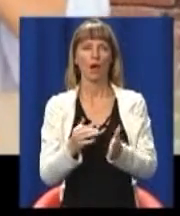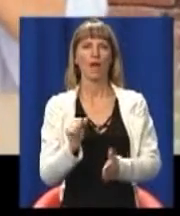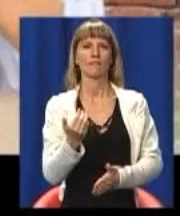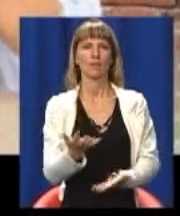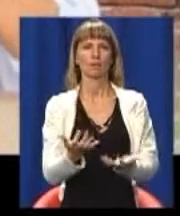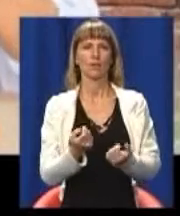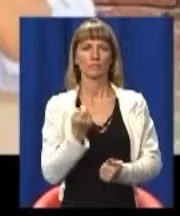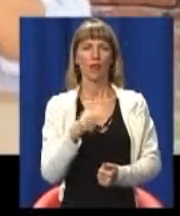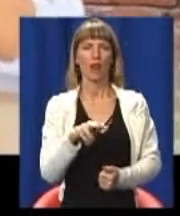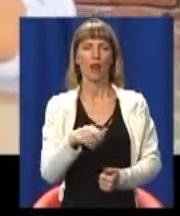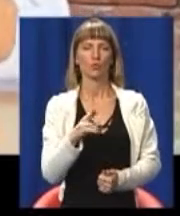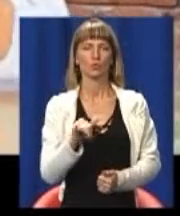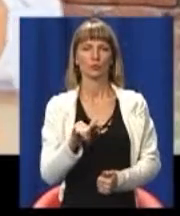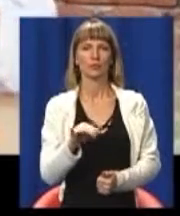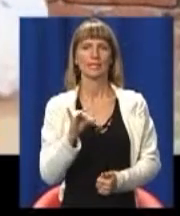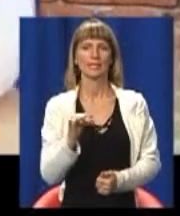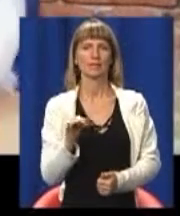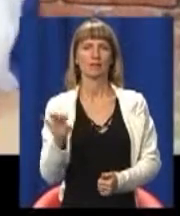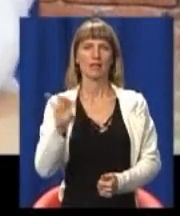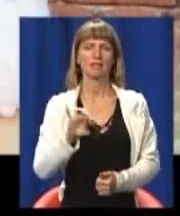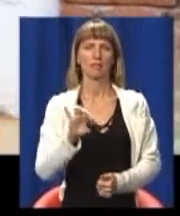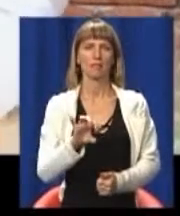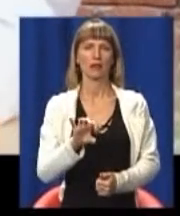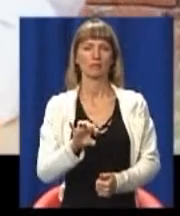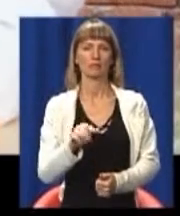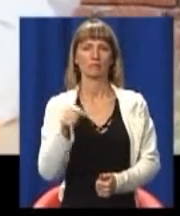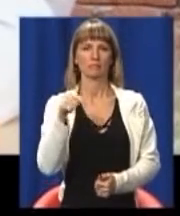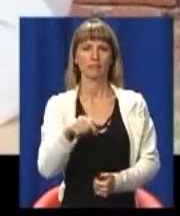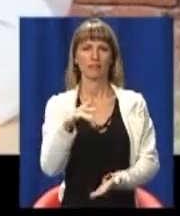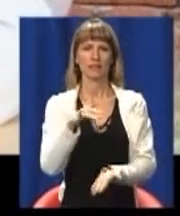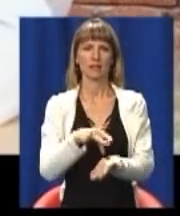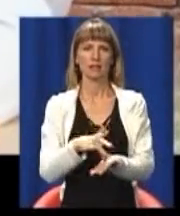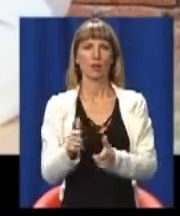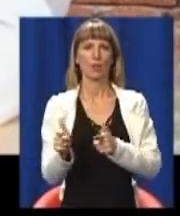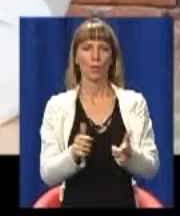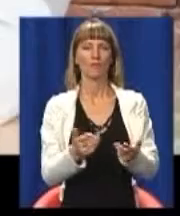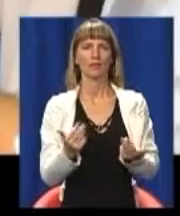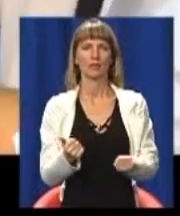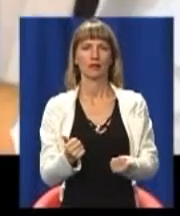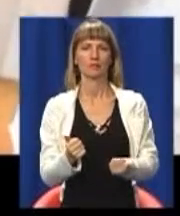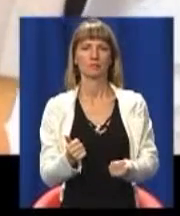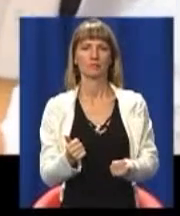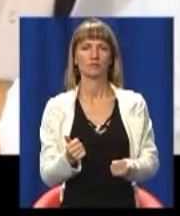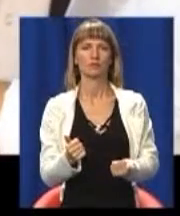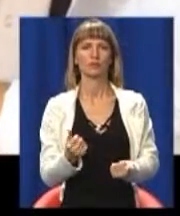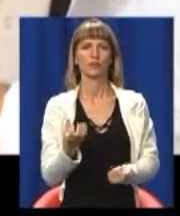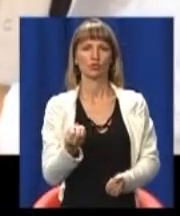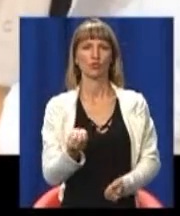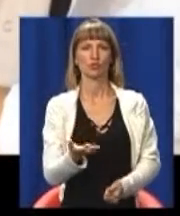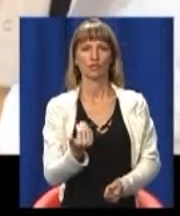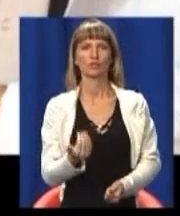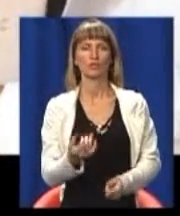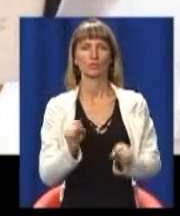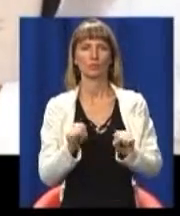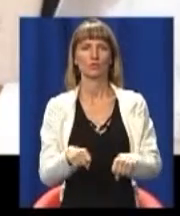берете трошки льоду і насипаєте його прямо сюди у колбу. Готові? Так. Поїхали. Іще. Можна